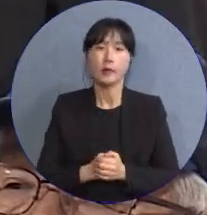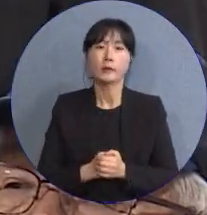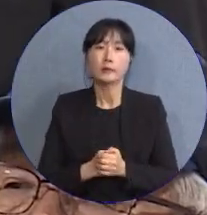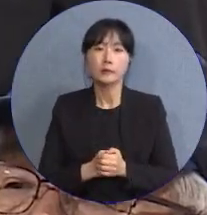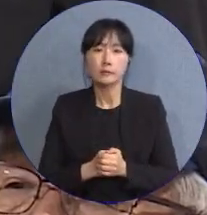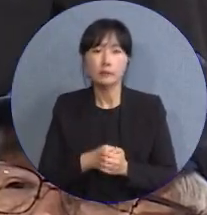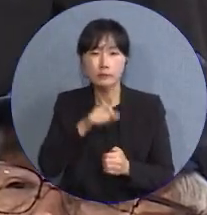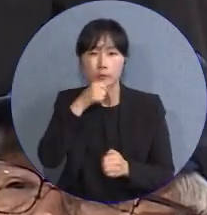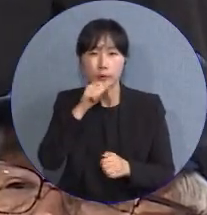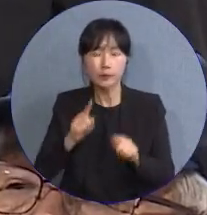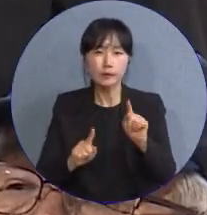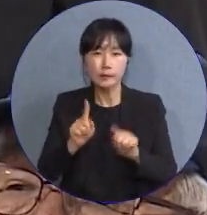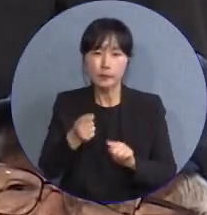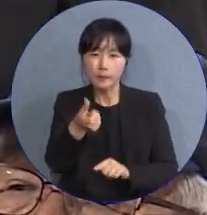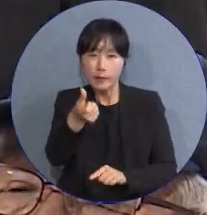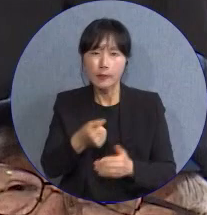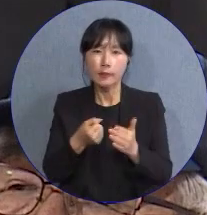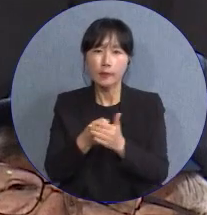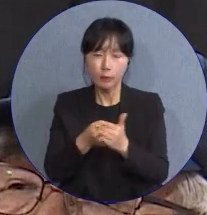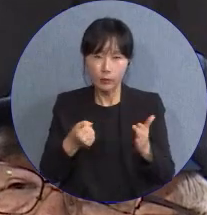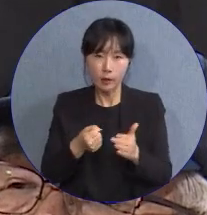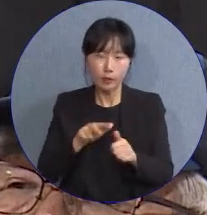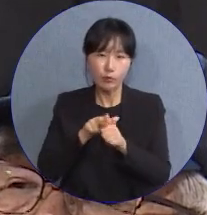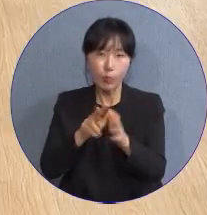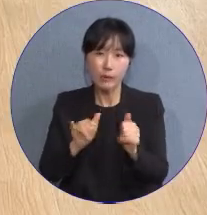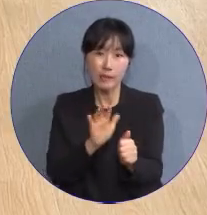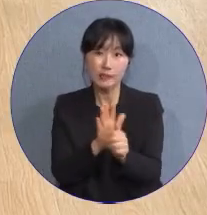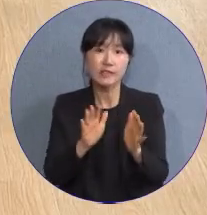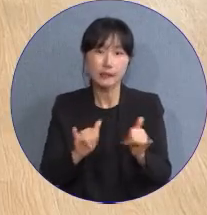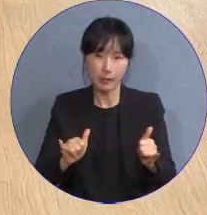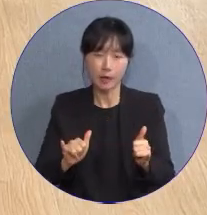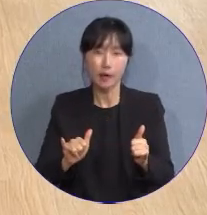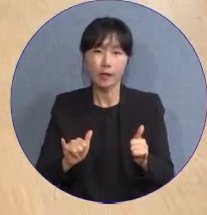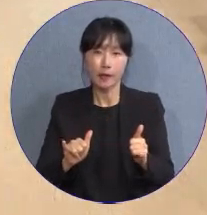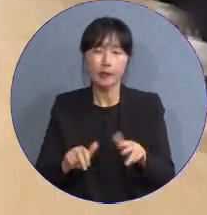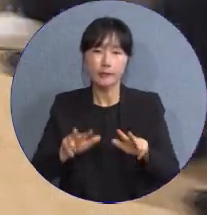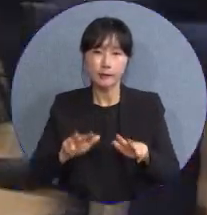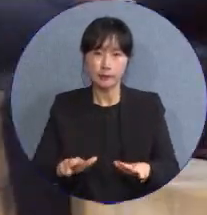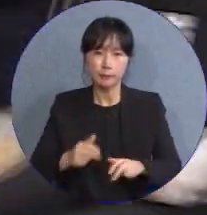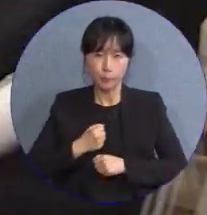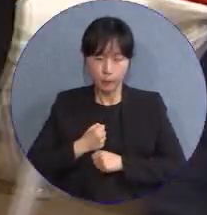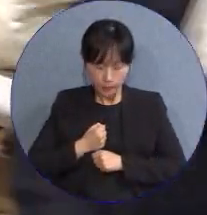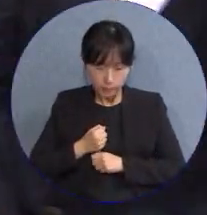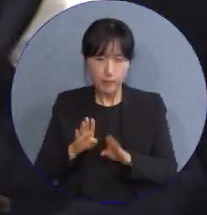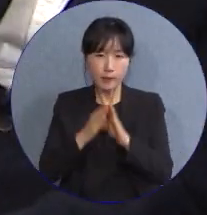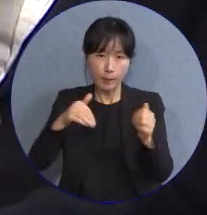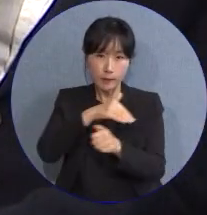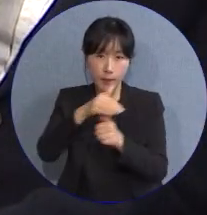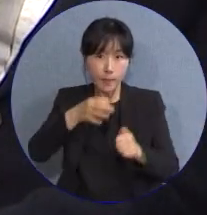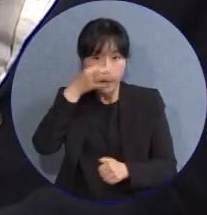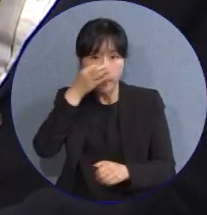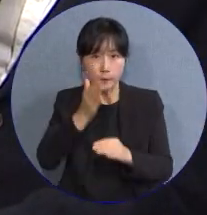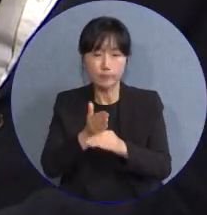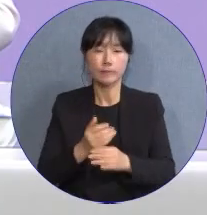범위 이내이기 때문에 후보자와 지지자들 조심스럽게 개표 상황을 예의주시하고 있습니다.